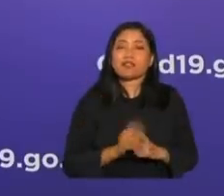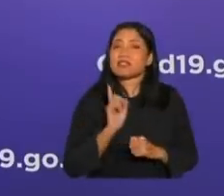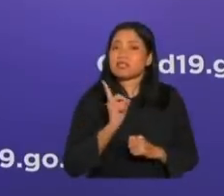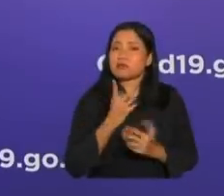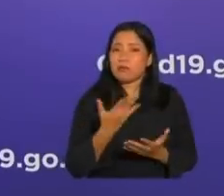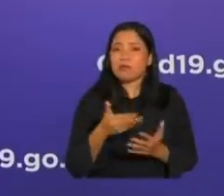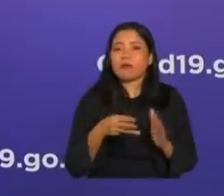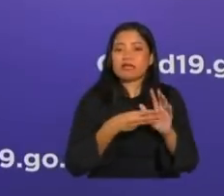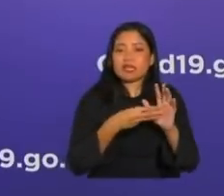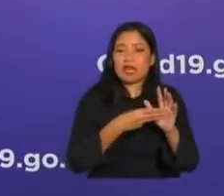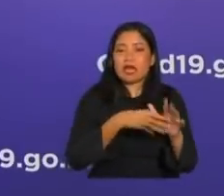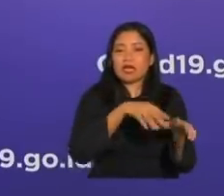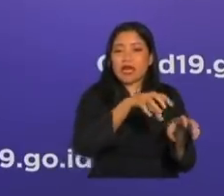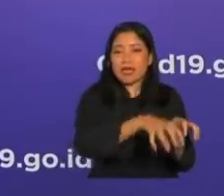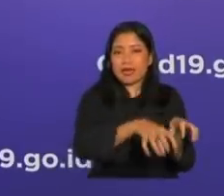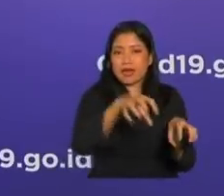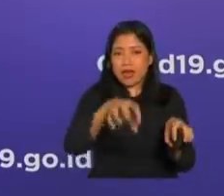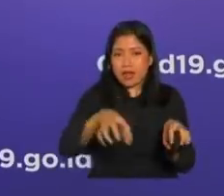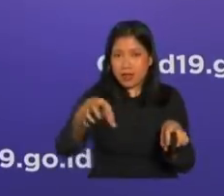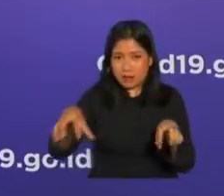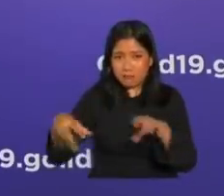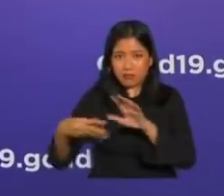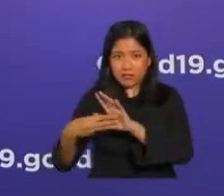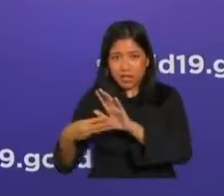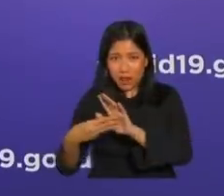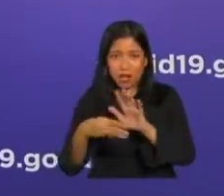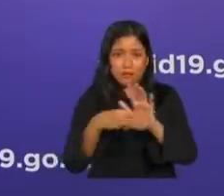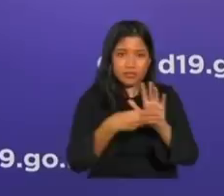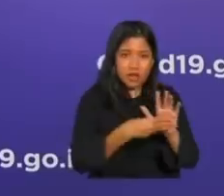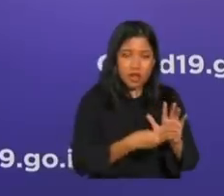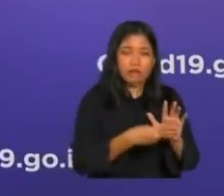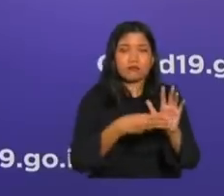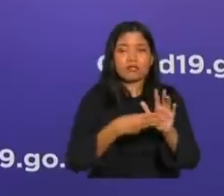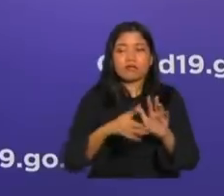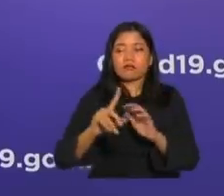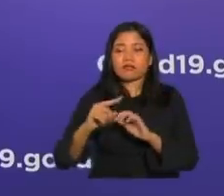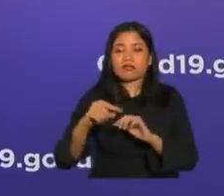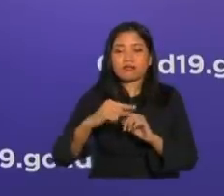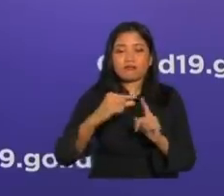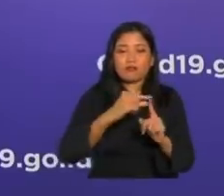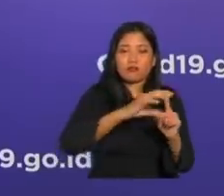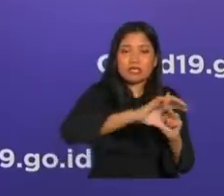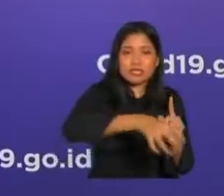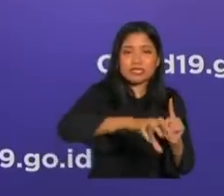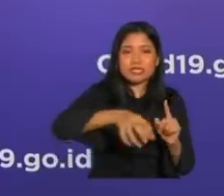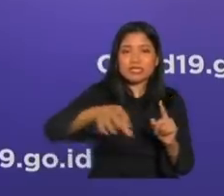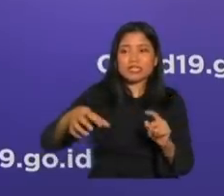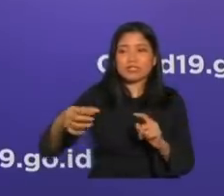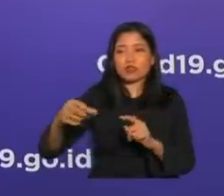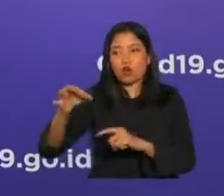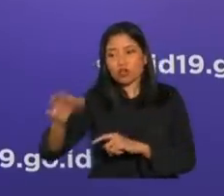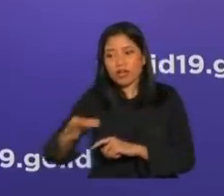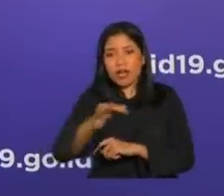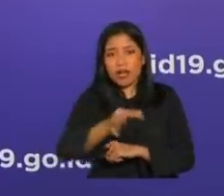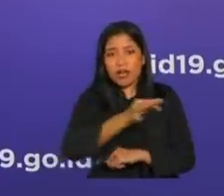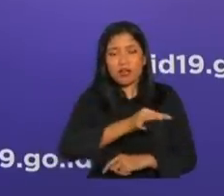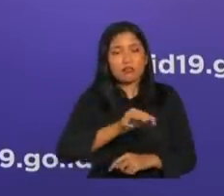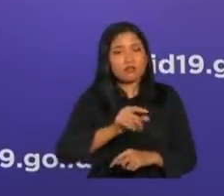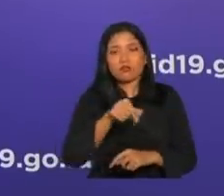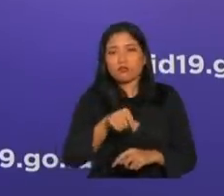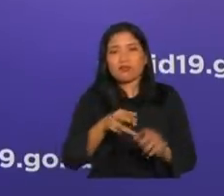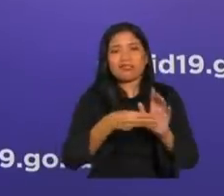dari setiap daerah dari tiap-tiap provinsi dari tiap-tiap kabupaten kota tidak sama